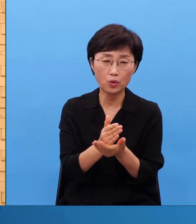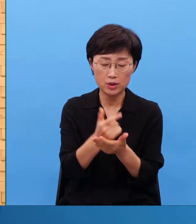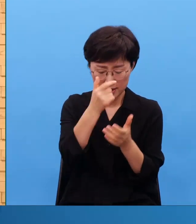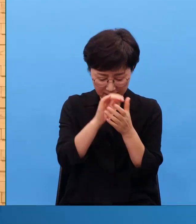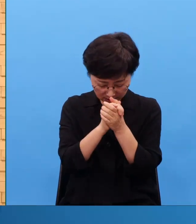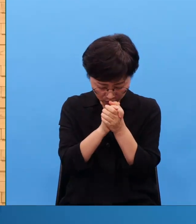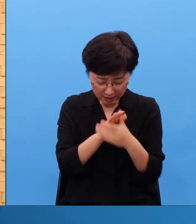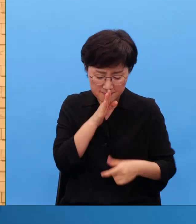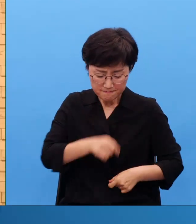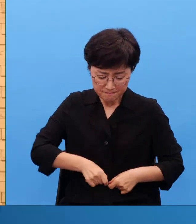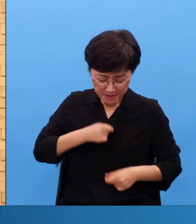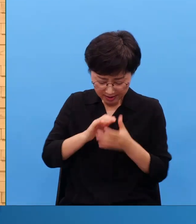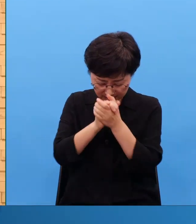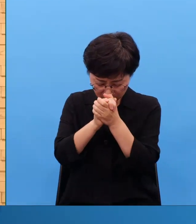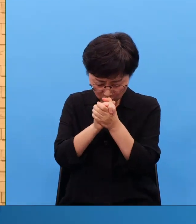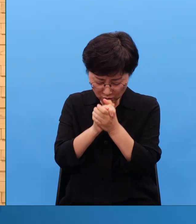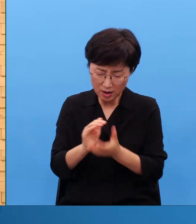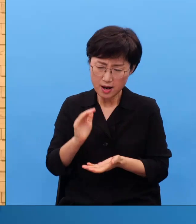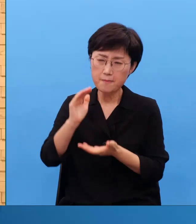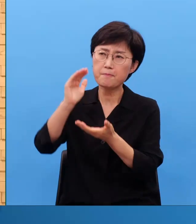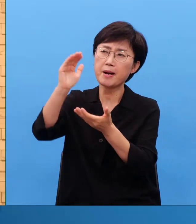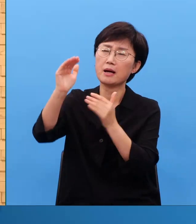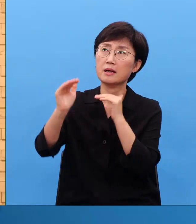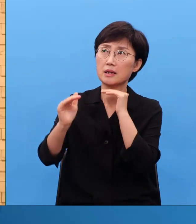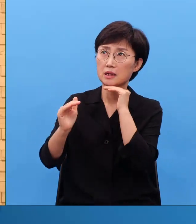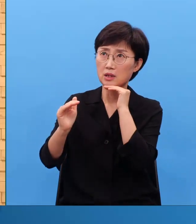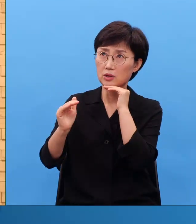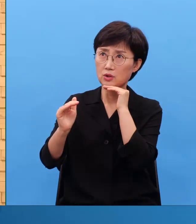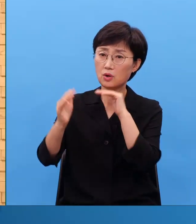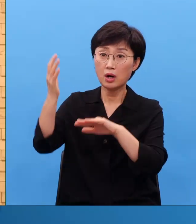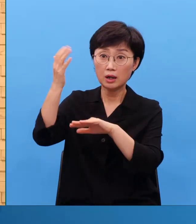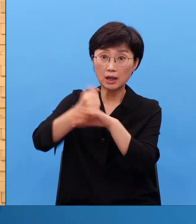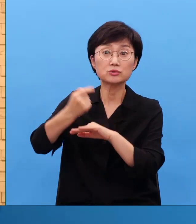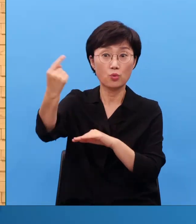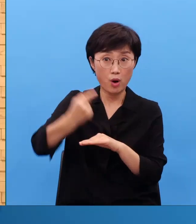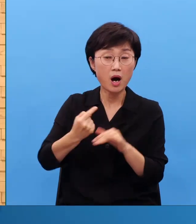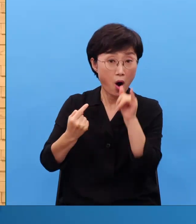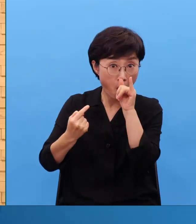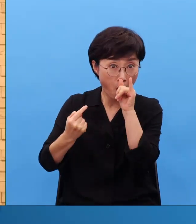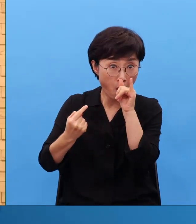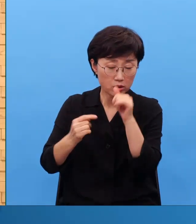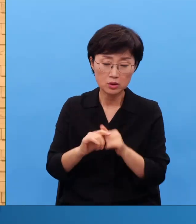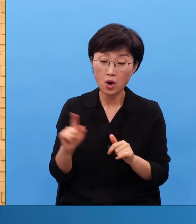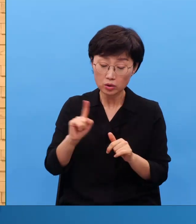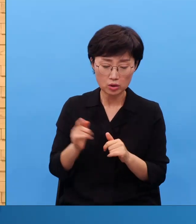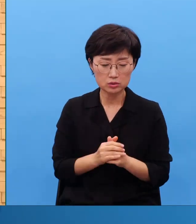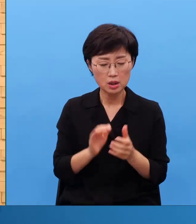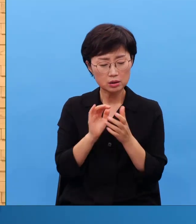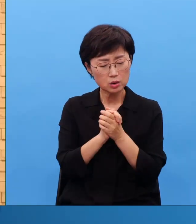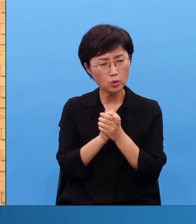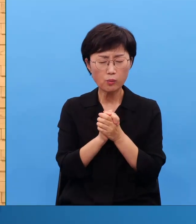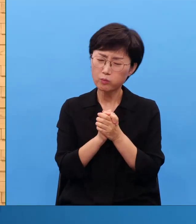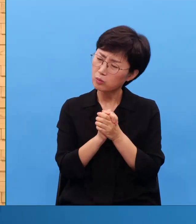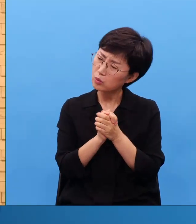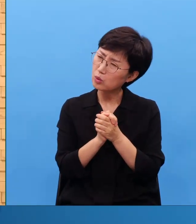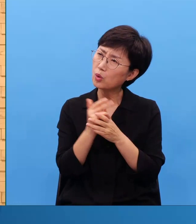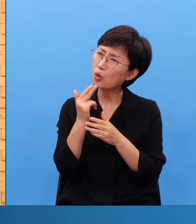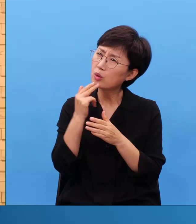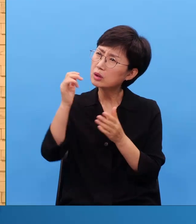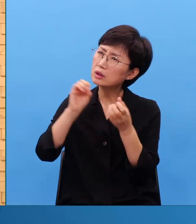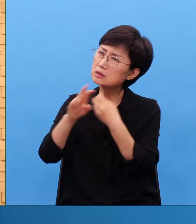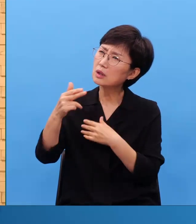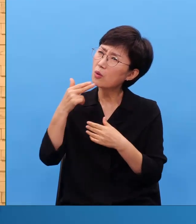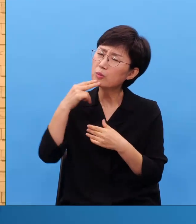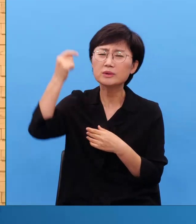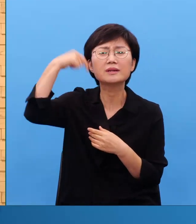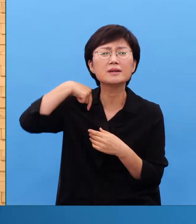comes a little bit later. 또 어떤 건 틀린 건 안 오기도 하겠지만은 한참 있다 오는 응답이 더 많잖아요. Incorrect things, answers are going to come, but sometimes answers